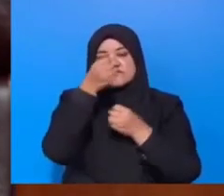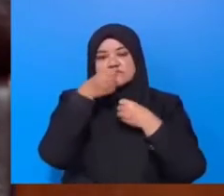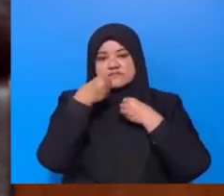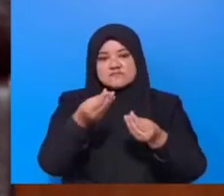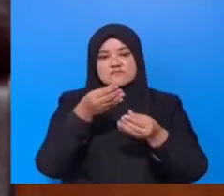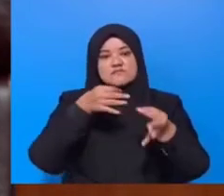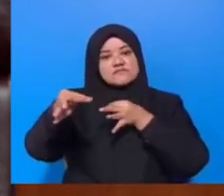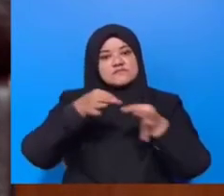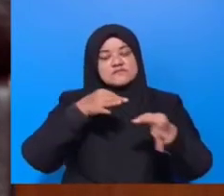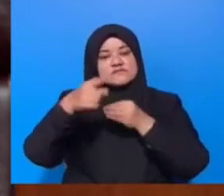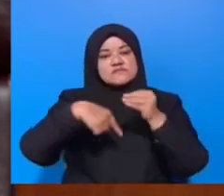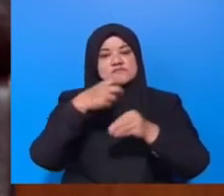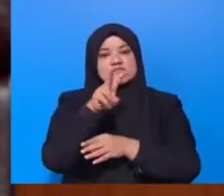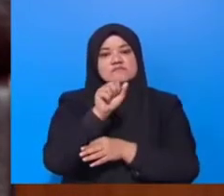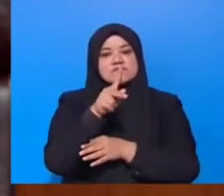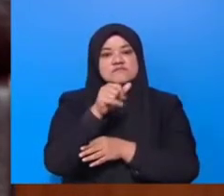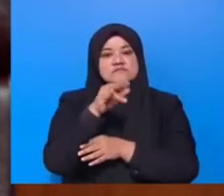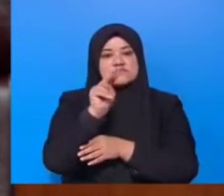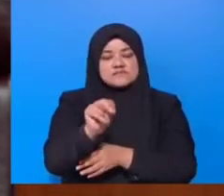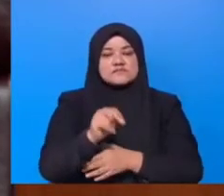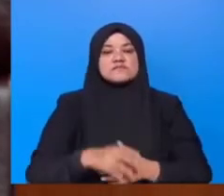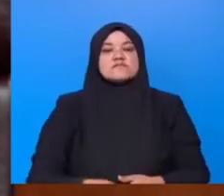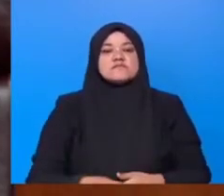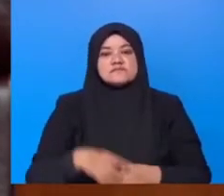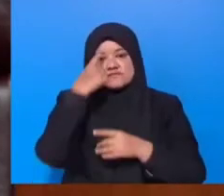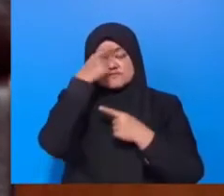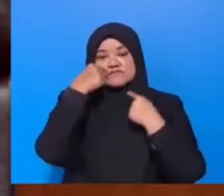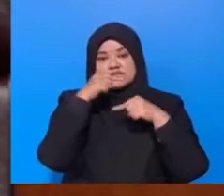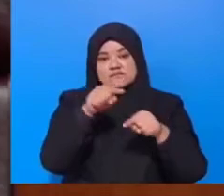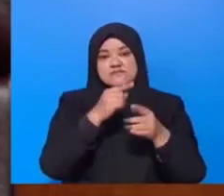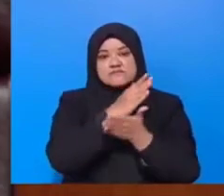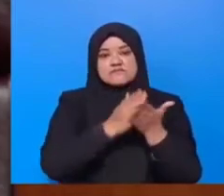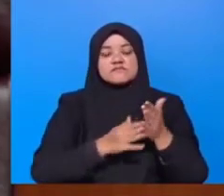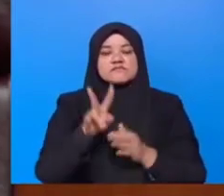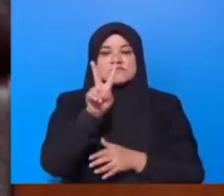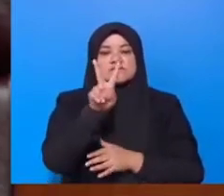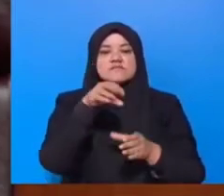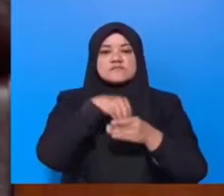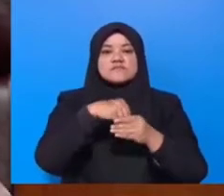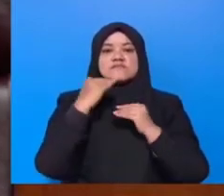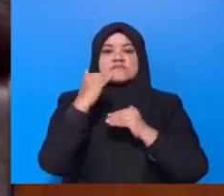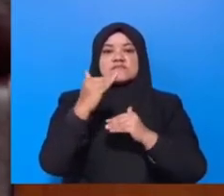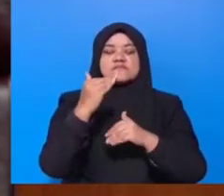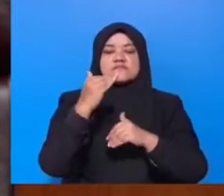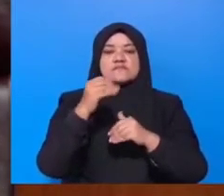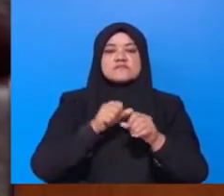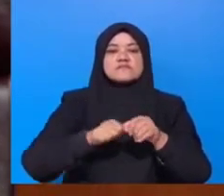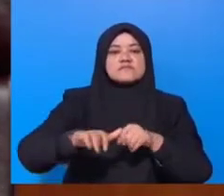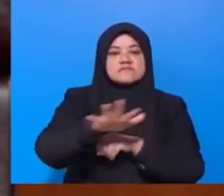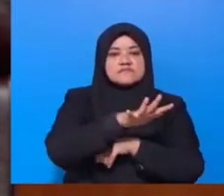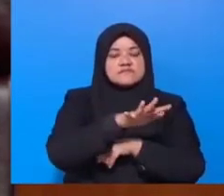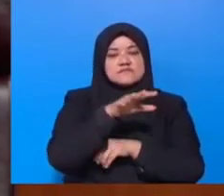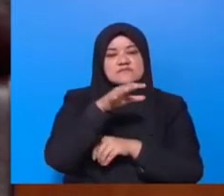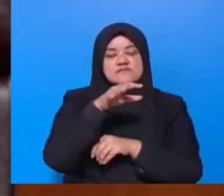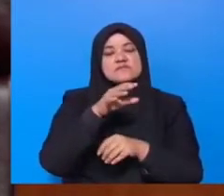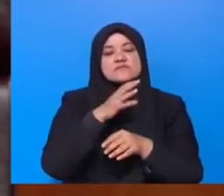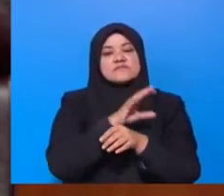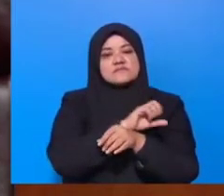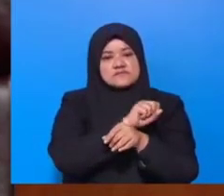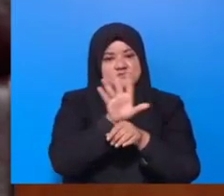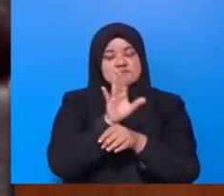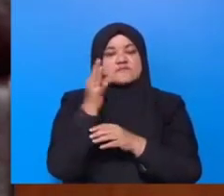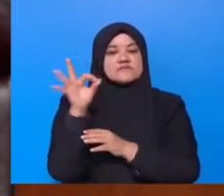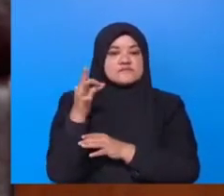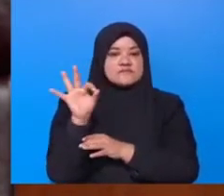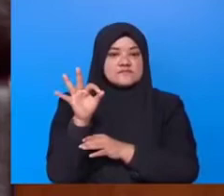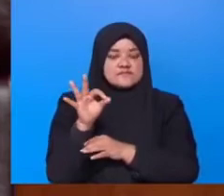memberi penerangan mengenai vaksin dan cuci untuk delapan bagian dua dalam tempoh penularan epidemic komik